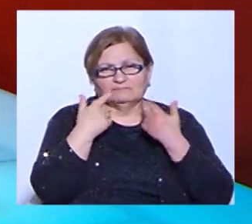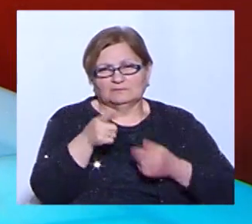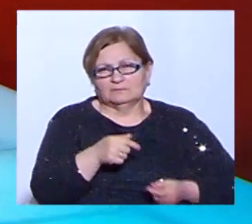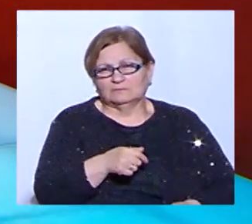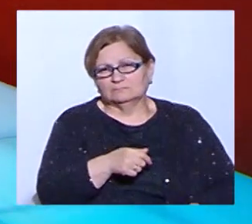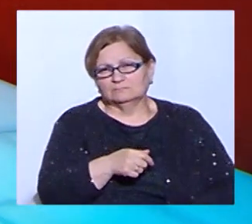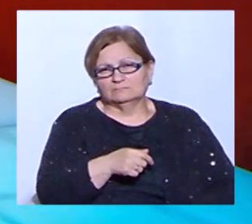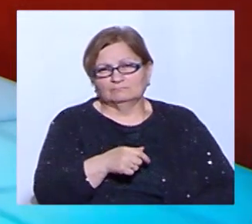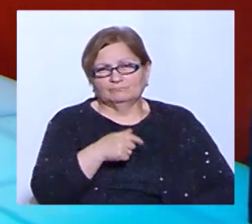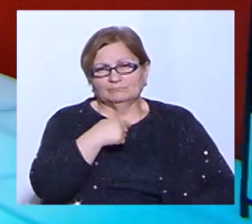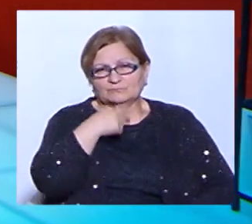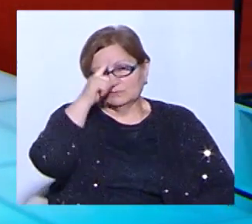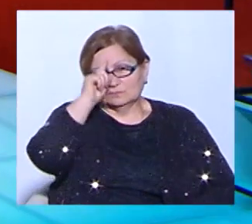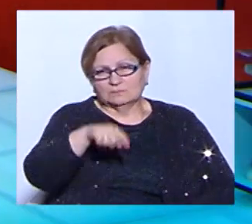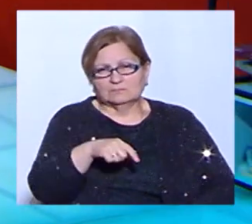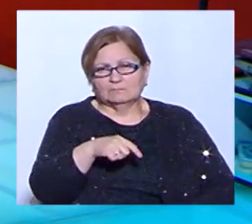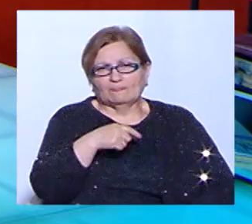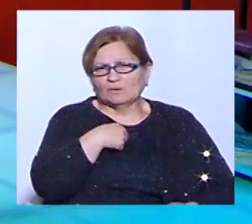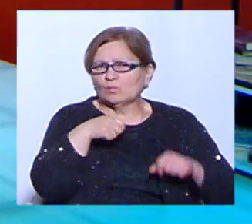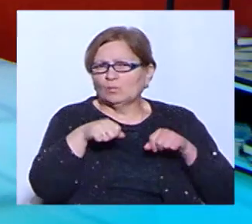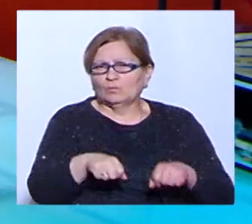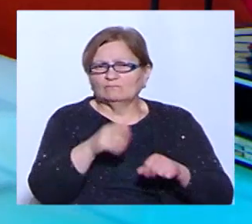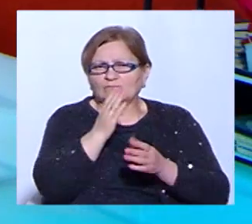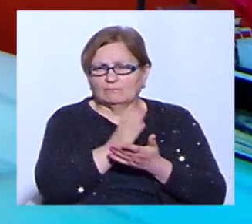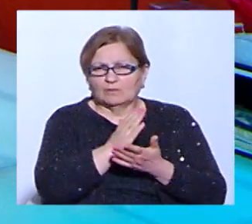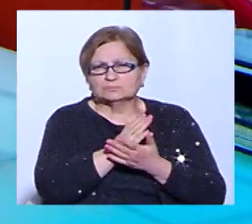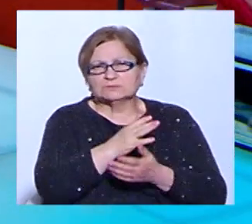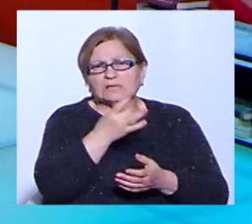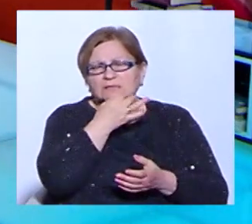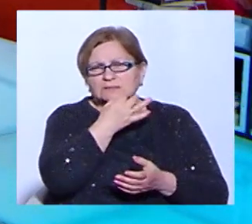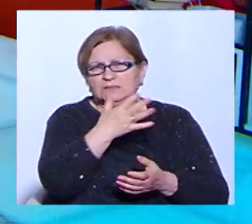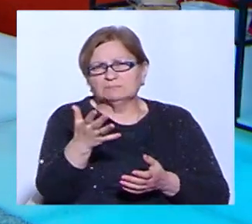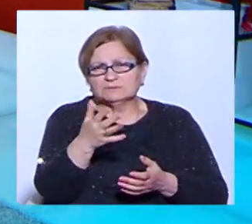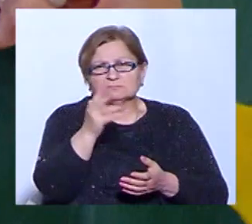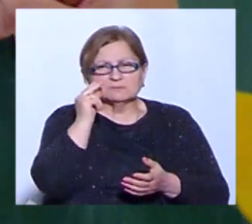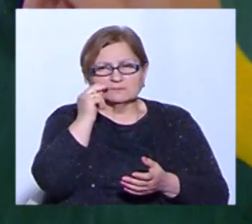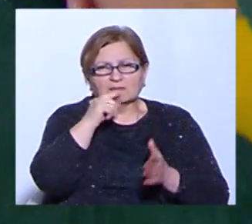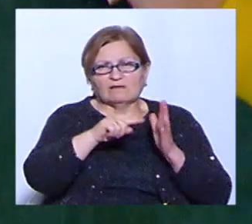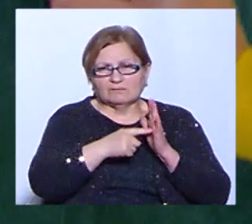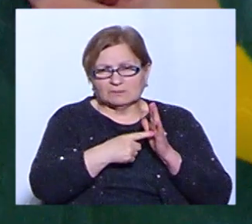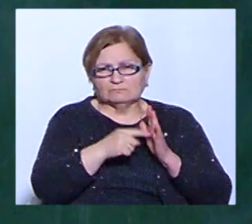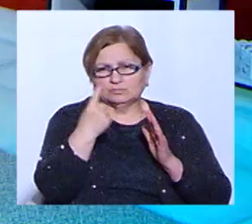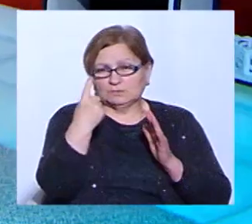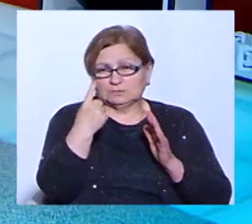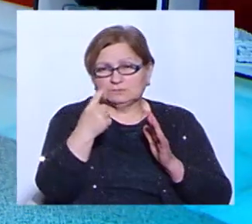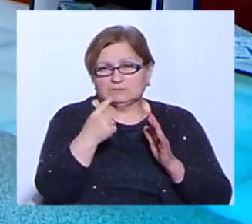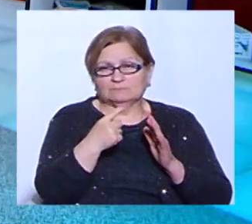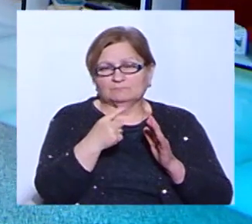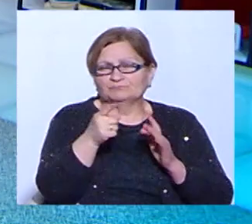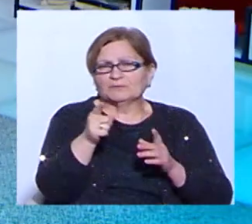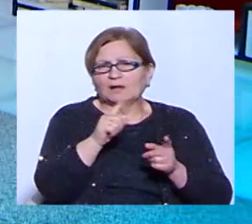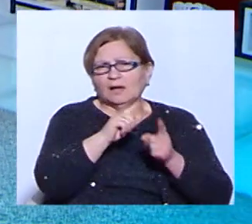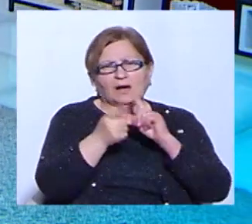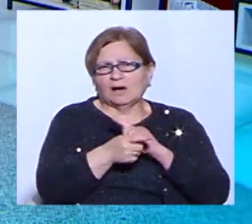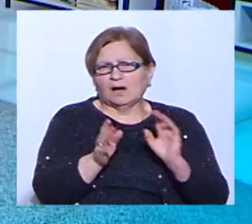გამოსაყენებელი. თქვა, ჩვენ ვიცით, რომ გვაქვს უფლება ნებისმიერი რიცხვი გავამრავლოთ 1-ზე. ამით არაფერი